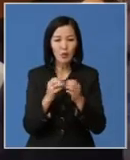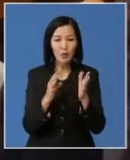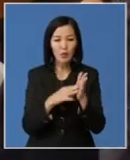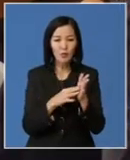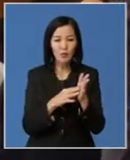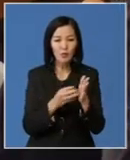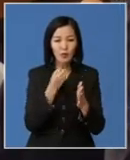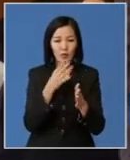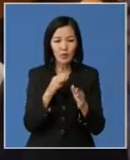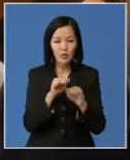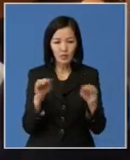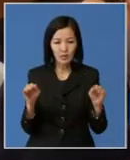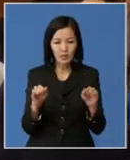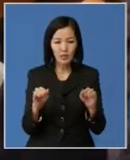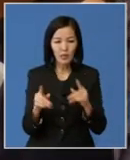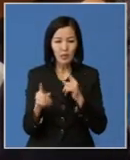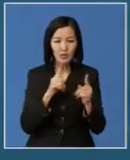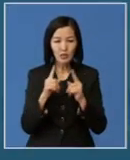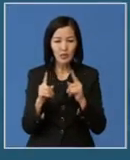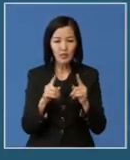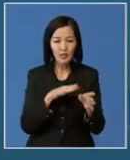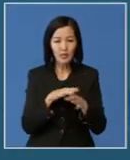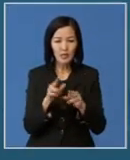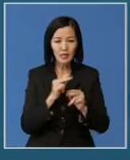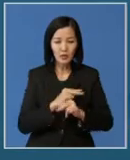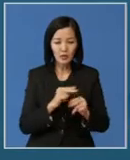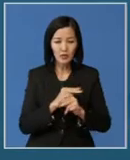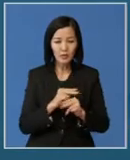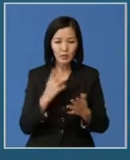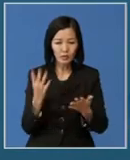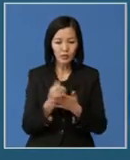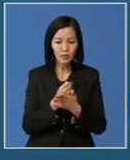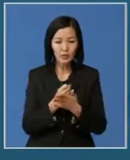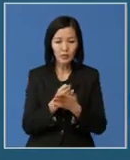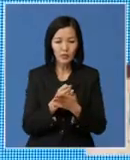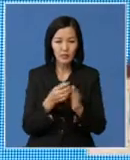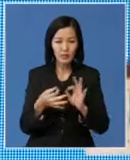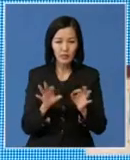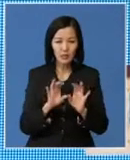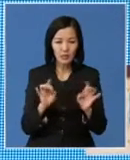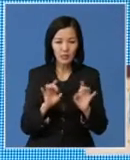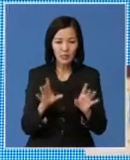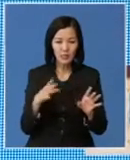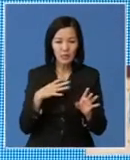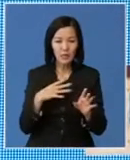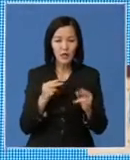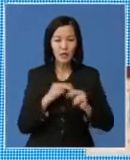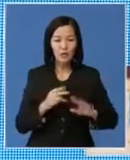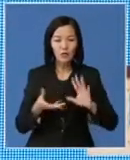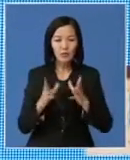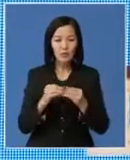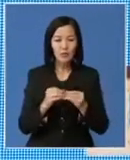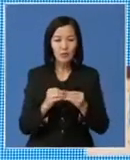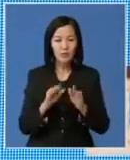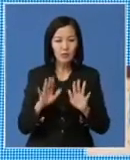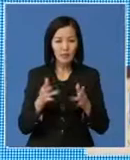бойынша жақсы көрсеткішке ие. Басқосуда мамандар атқарылған шаруалармен қол жеткізілген жетістіктерге де тоқталды. Жүйелі жұмыс нәтижесінде биыл